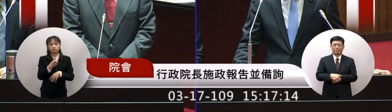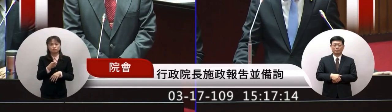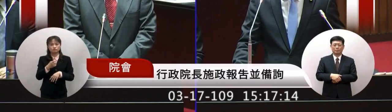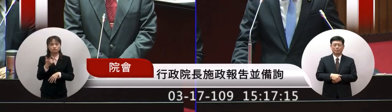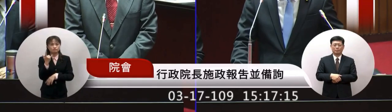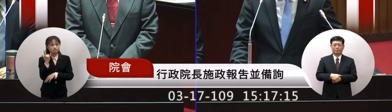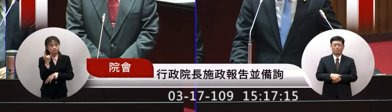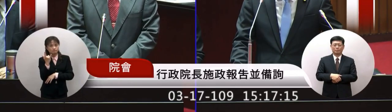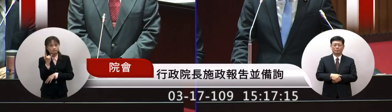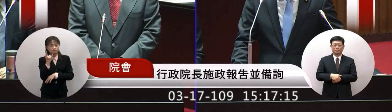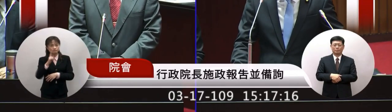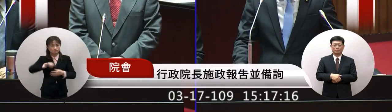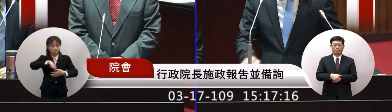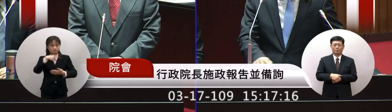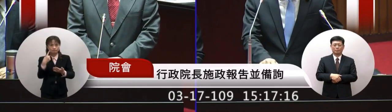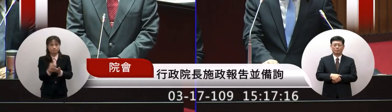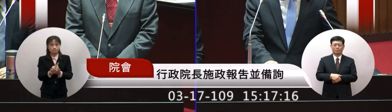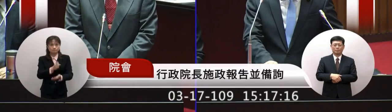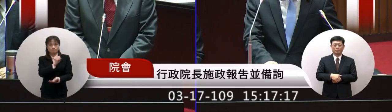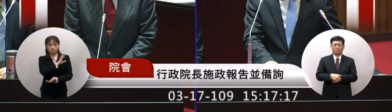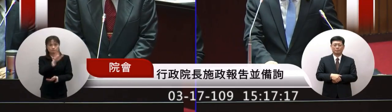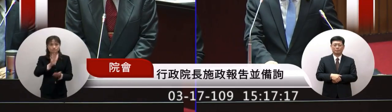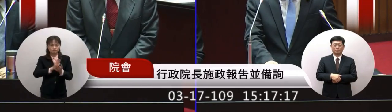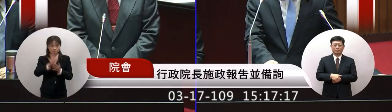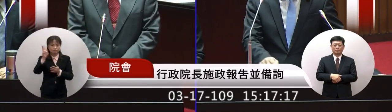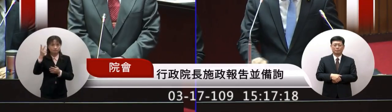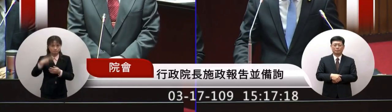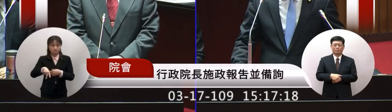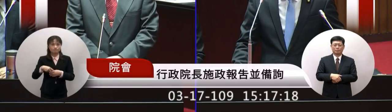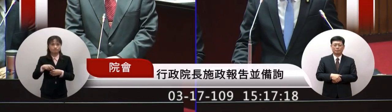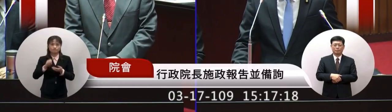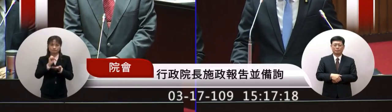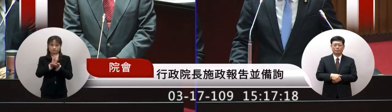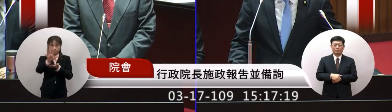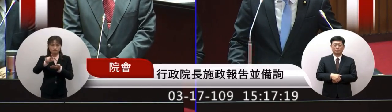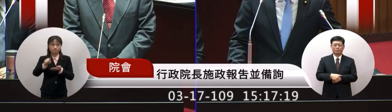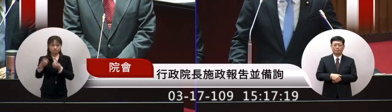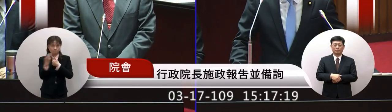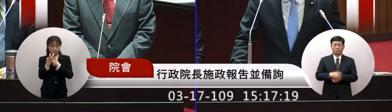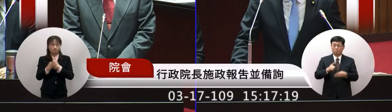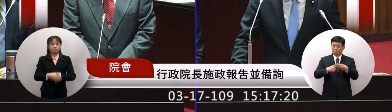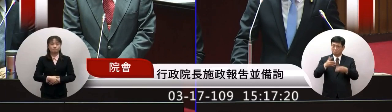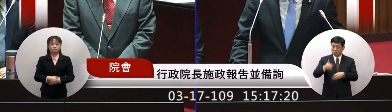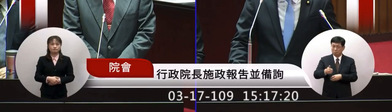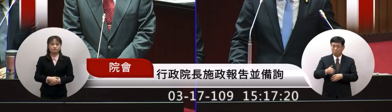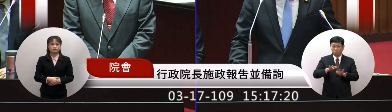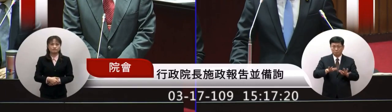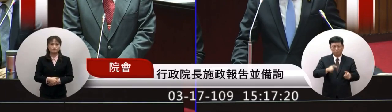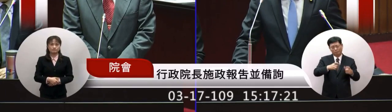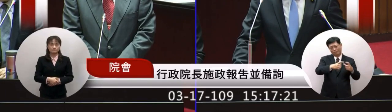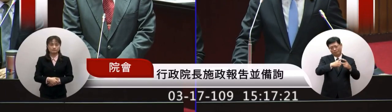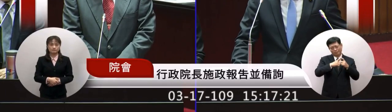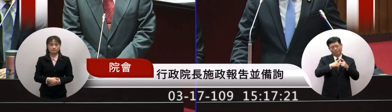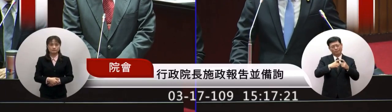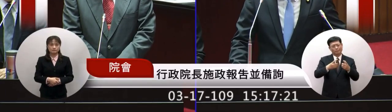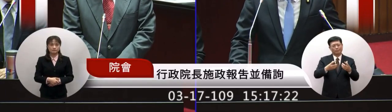啊，这个我们会接受你们贵院的监督。 诸位，这个答复